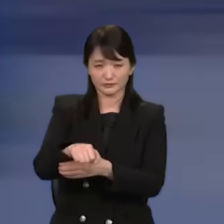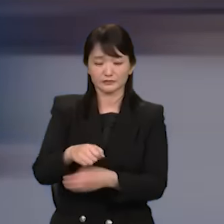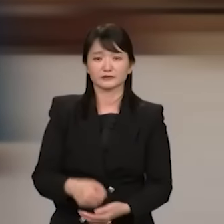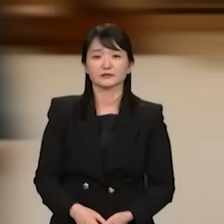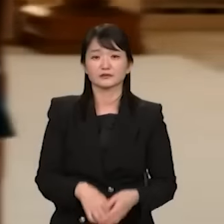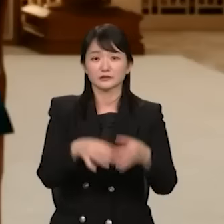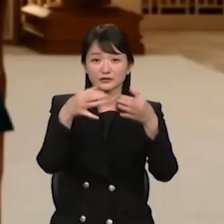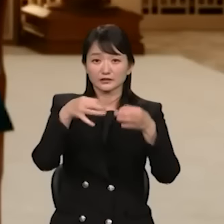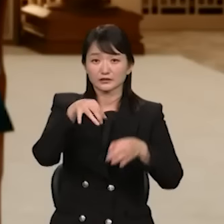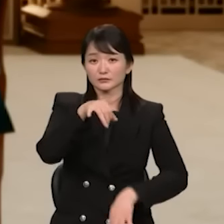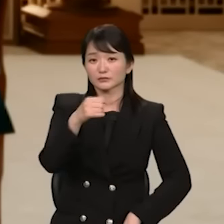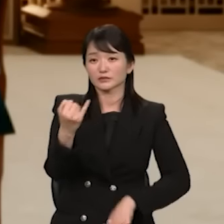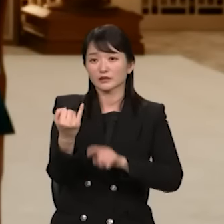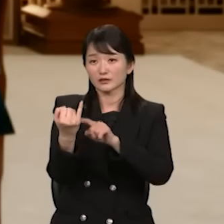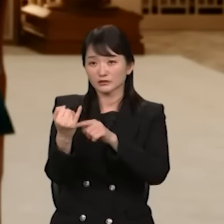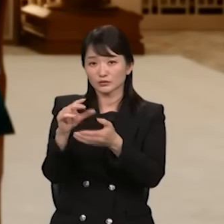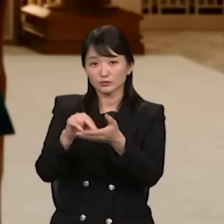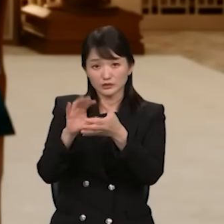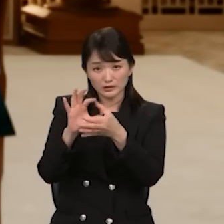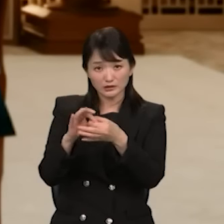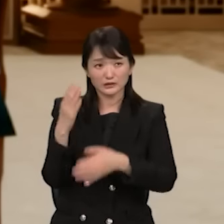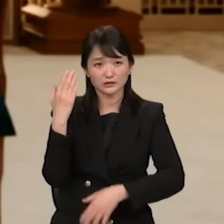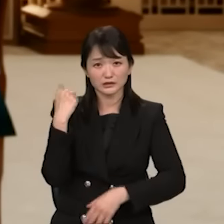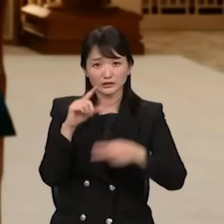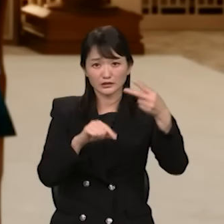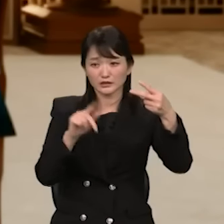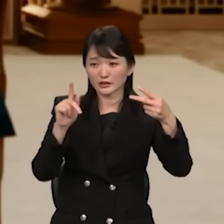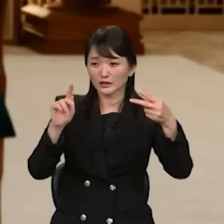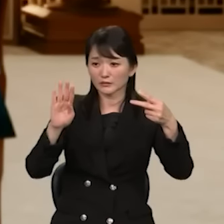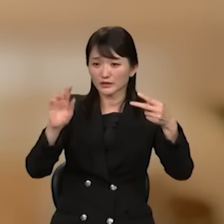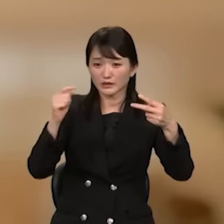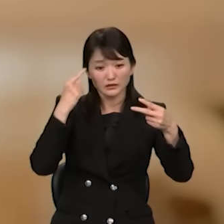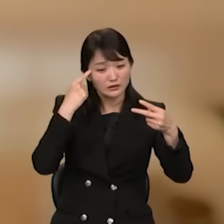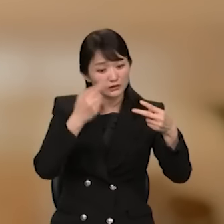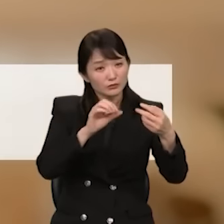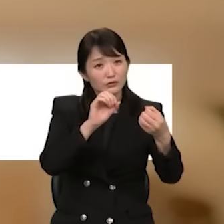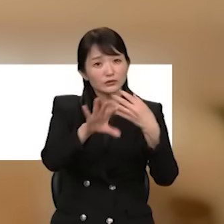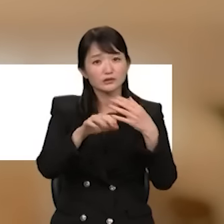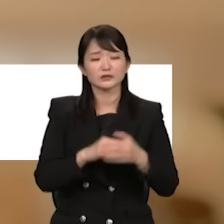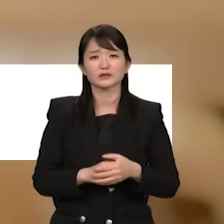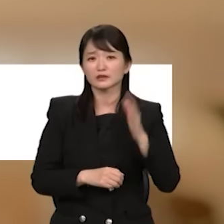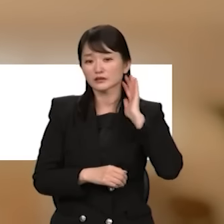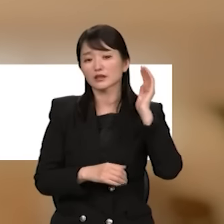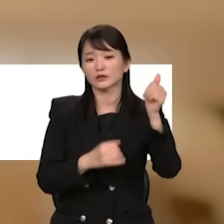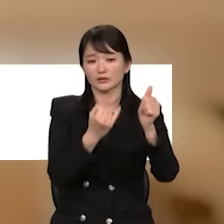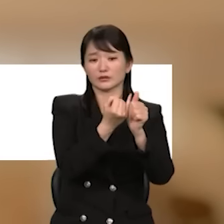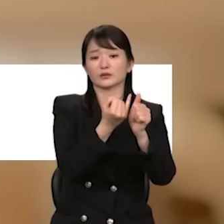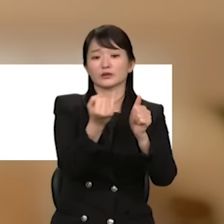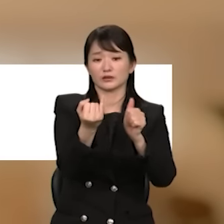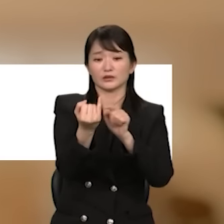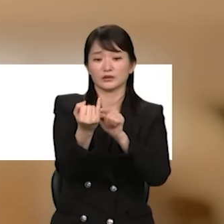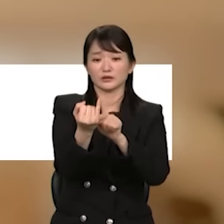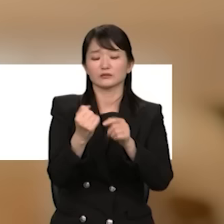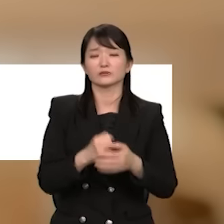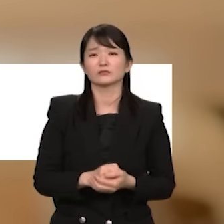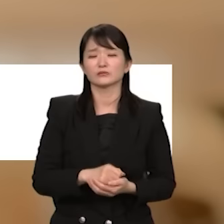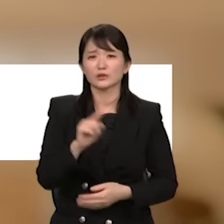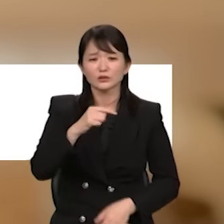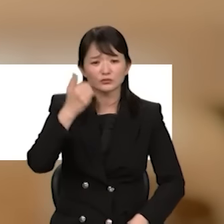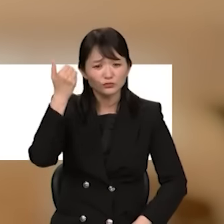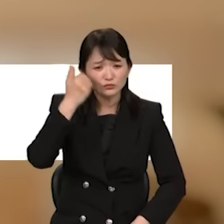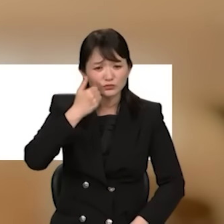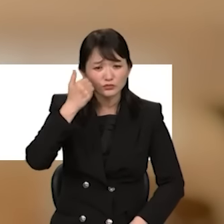김건희 여사 문제와 관련해 지난 2월 KBS 대담과 대통령이나 대통령 부인이 어느